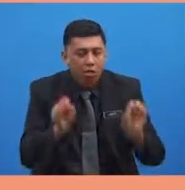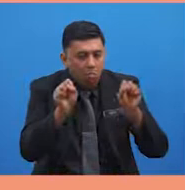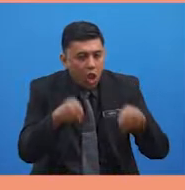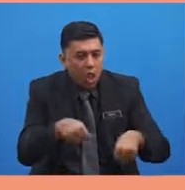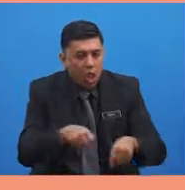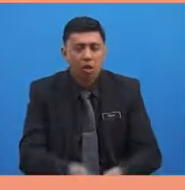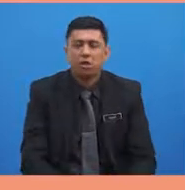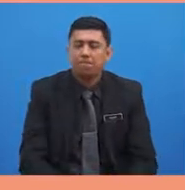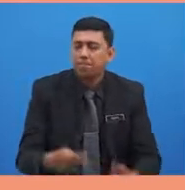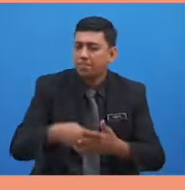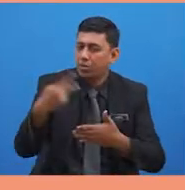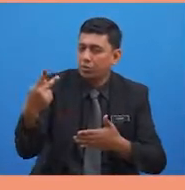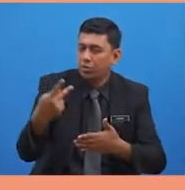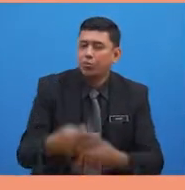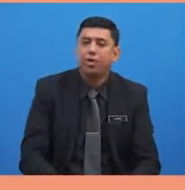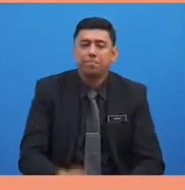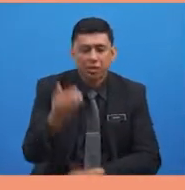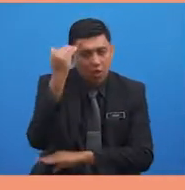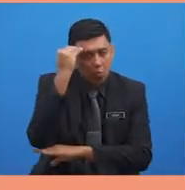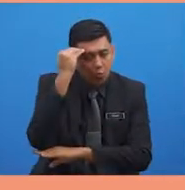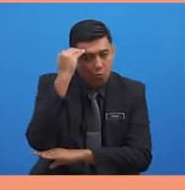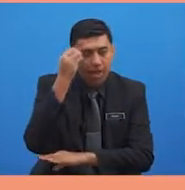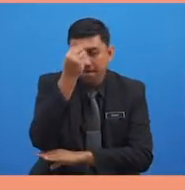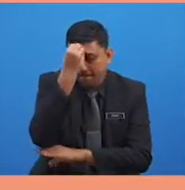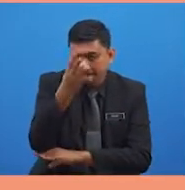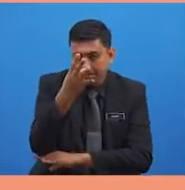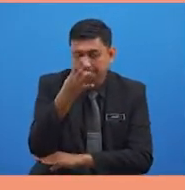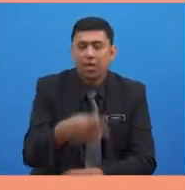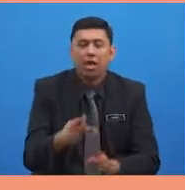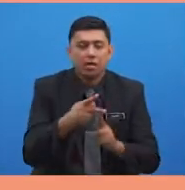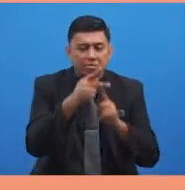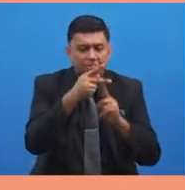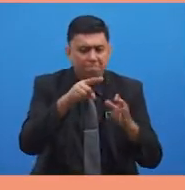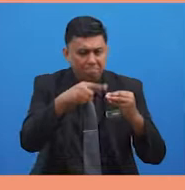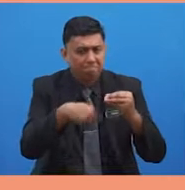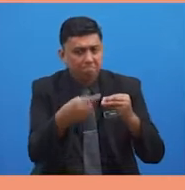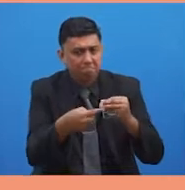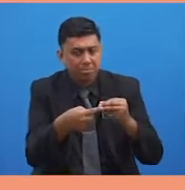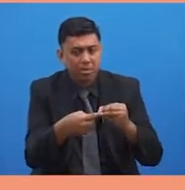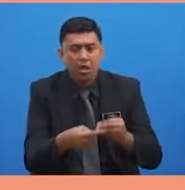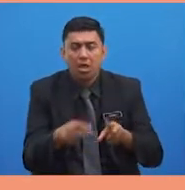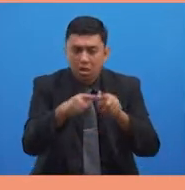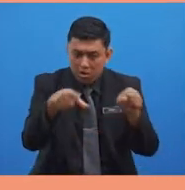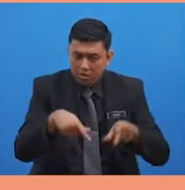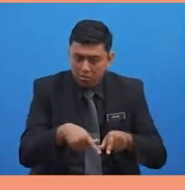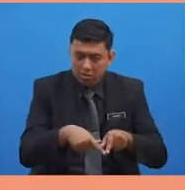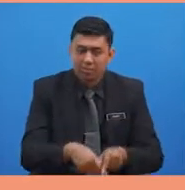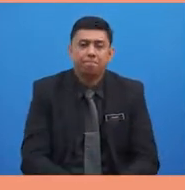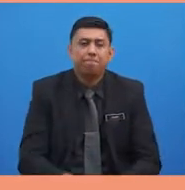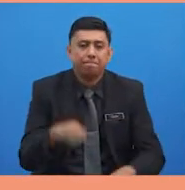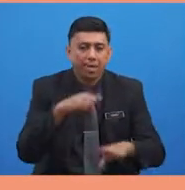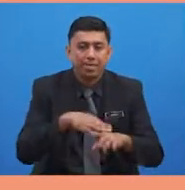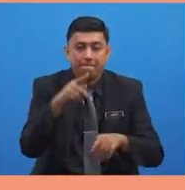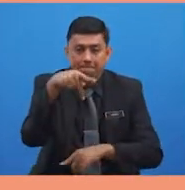kebolehan untuk pengguna mengetahui maklumat khusus berkaitan lokasi pada peta